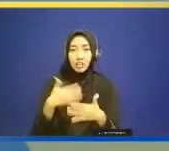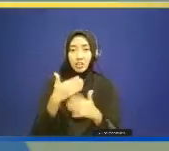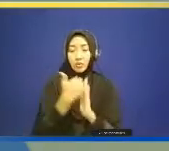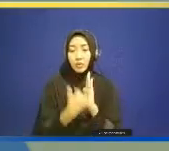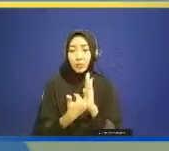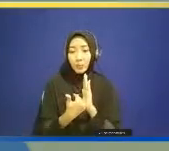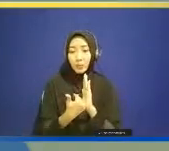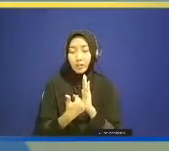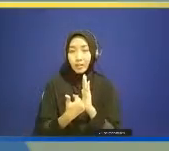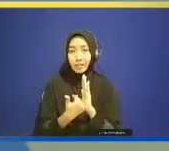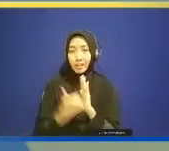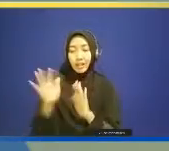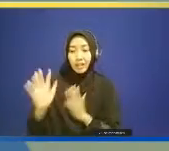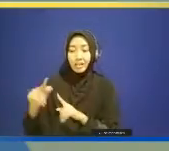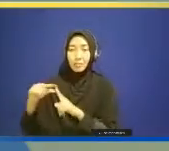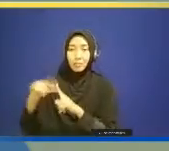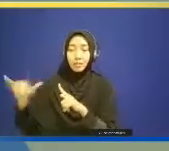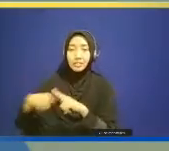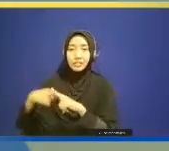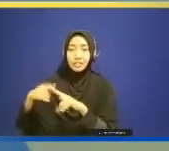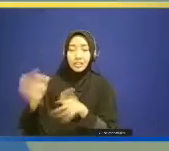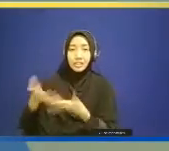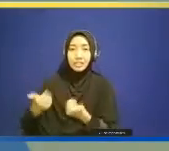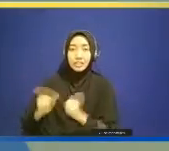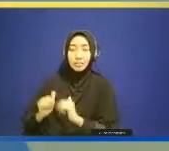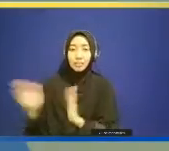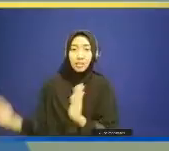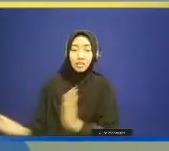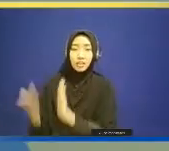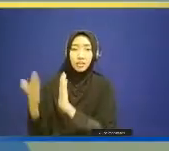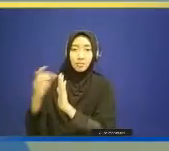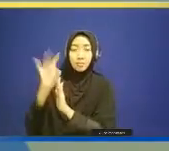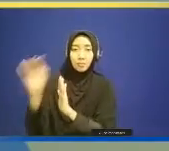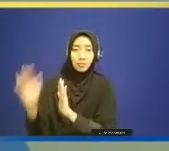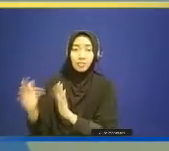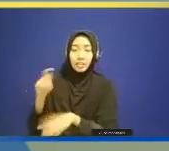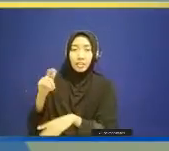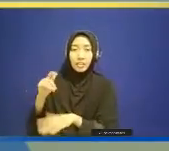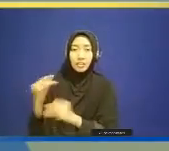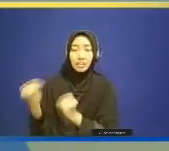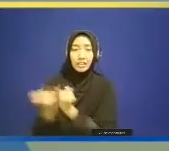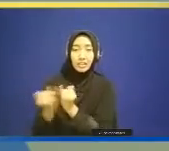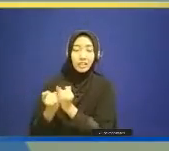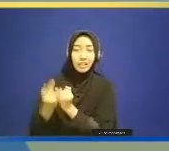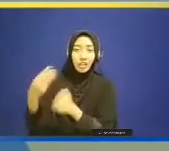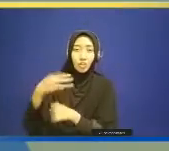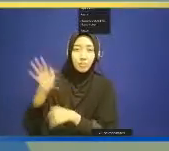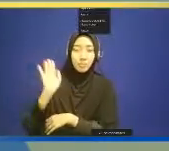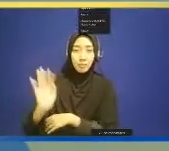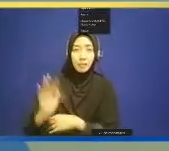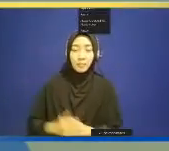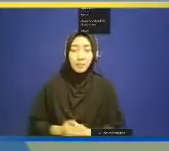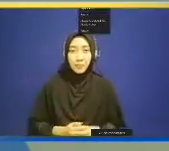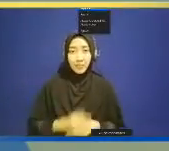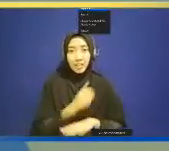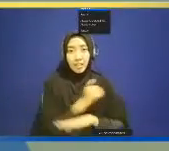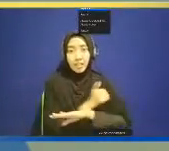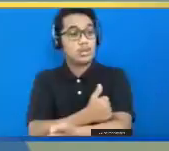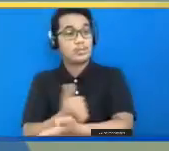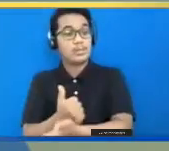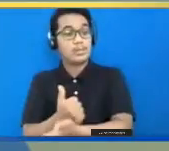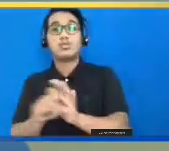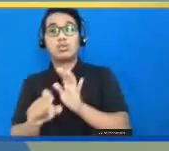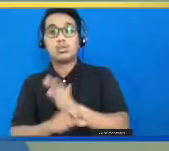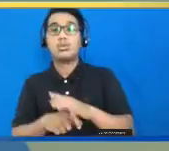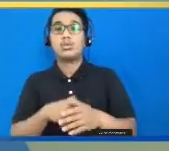hingga perpajakan nasional semakin siap menghadapi berbagai tantangan ekonomi ke depan dari sisi administrasi misalnya